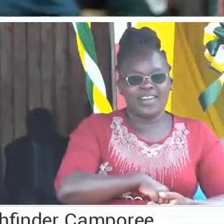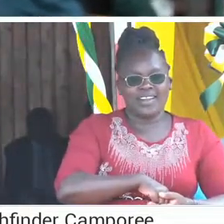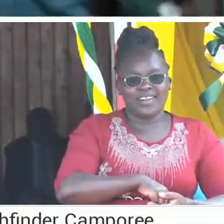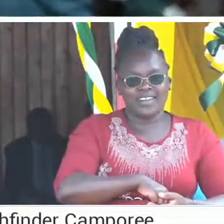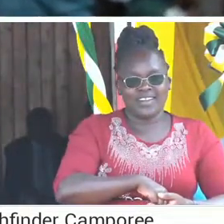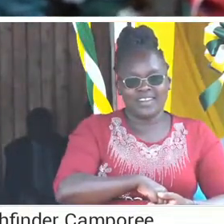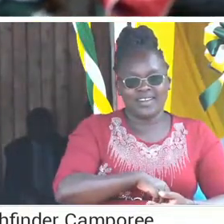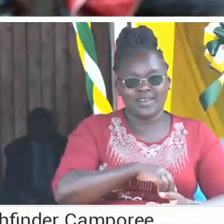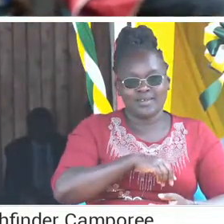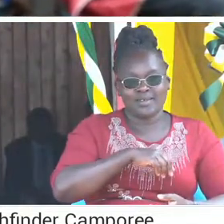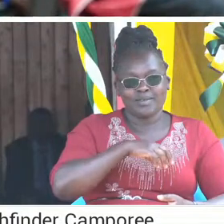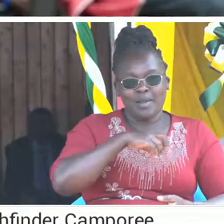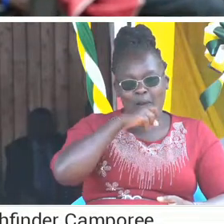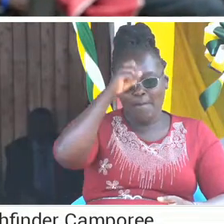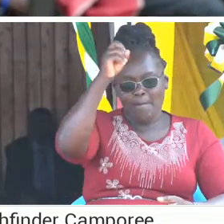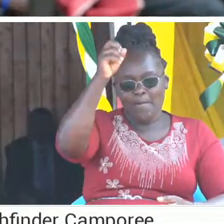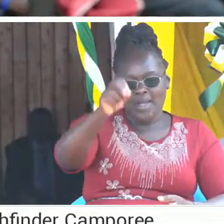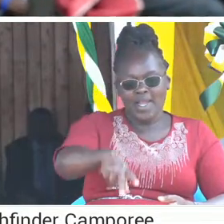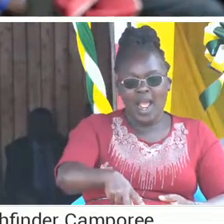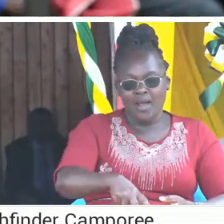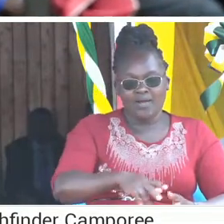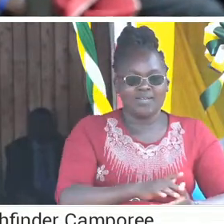chuku chuku chuku chuku chuku.